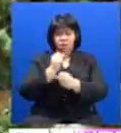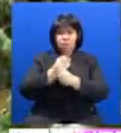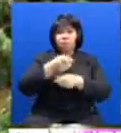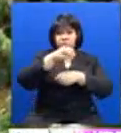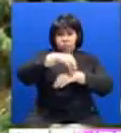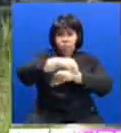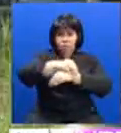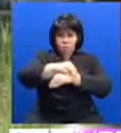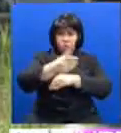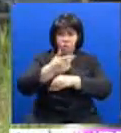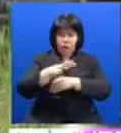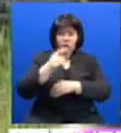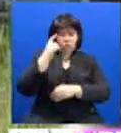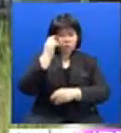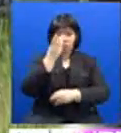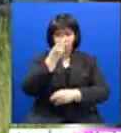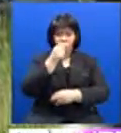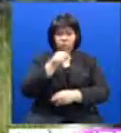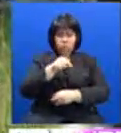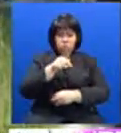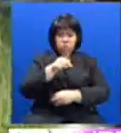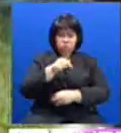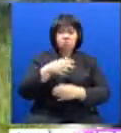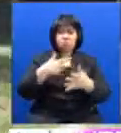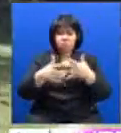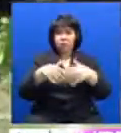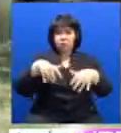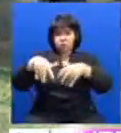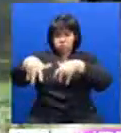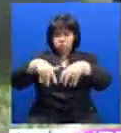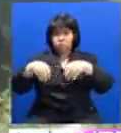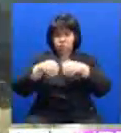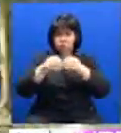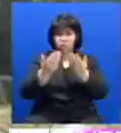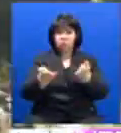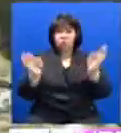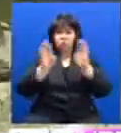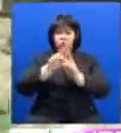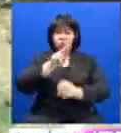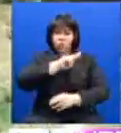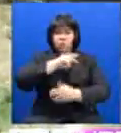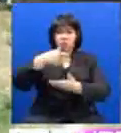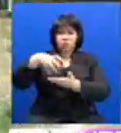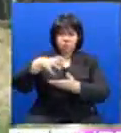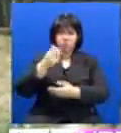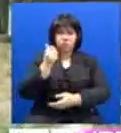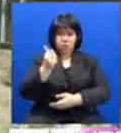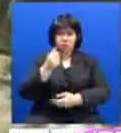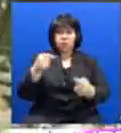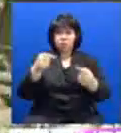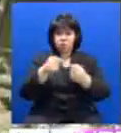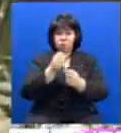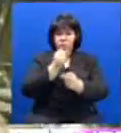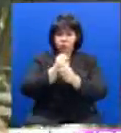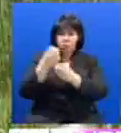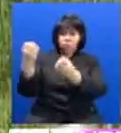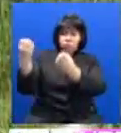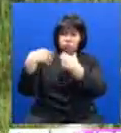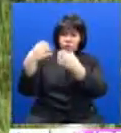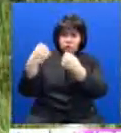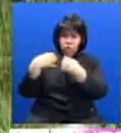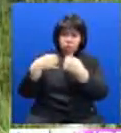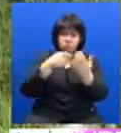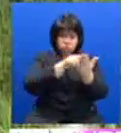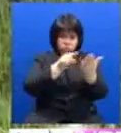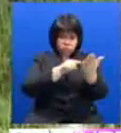ลกับตัวเองสามารถนำไปถ่ายทอดให้คนในชุมชนหรือคนในครอบครัวได้ง่ายเพราะการทำให้ดูและให้ลงมือทำตาม